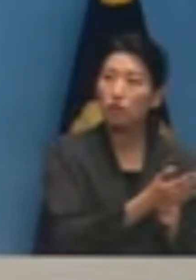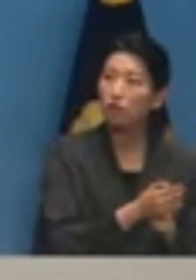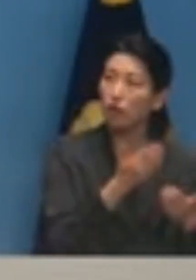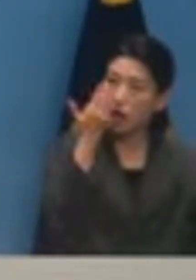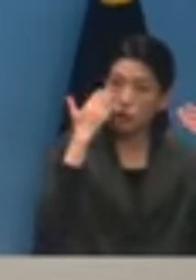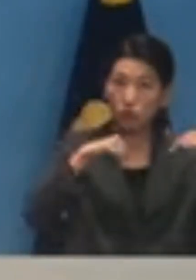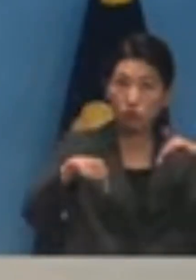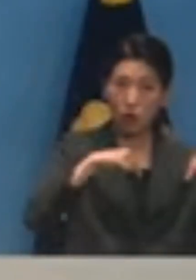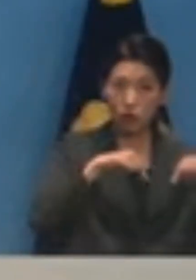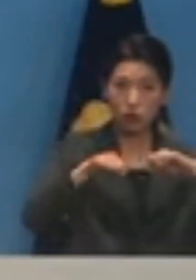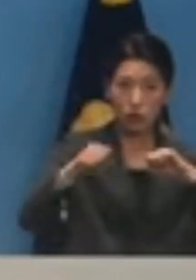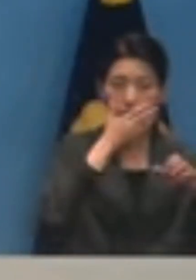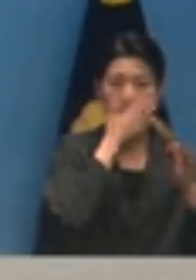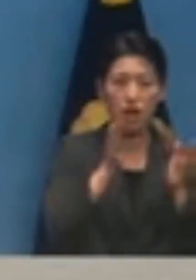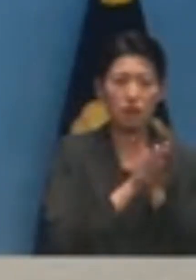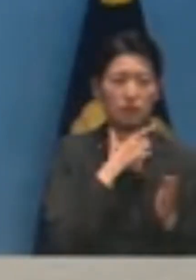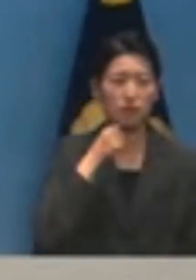것입니까?